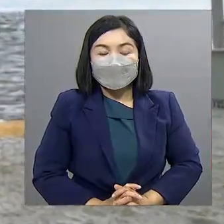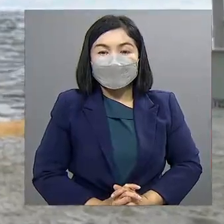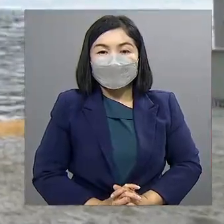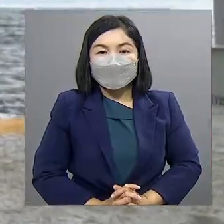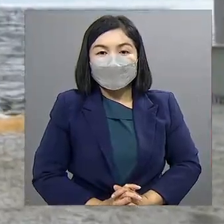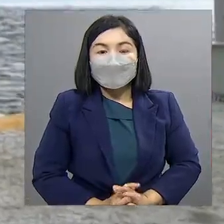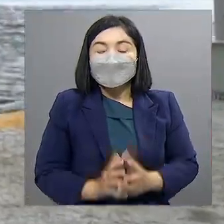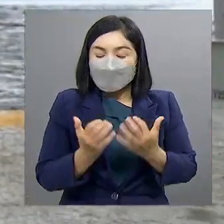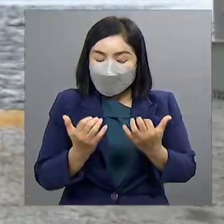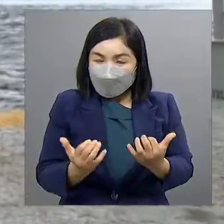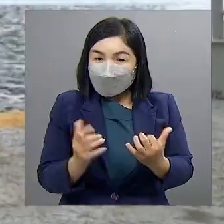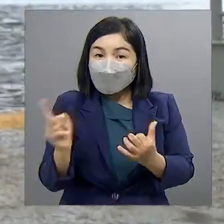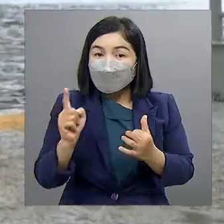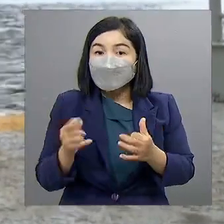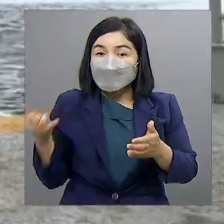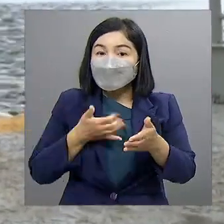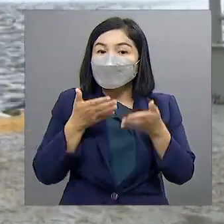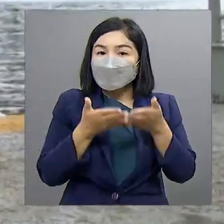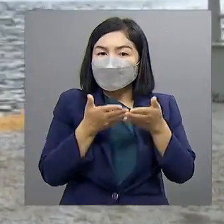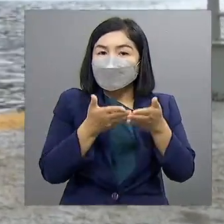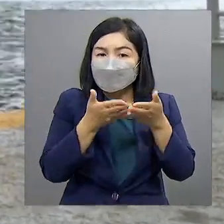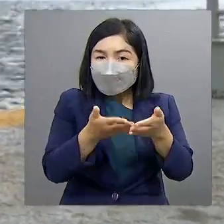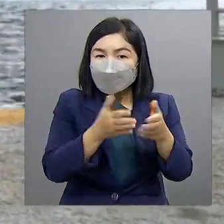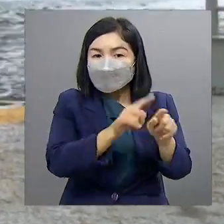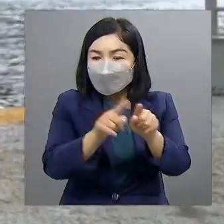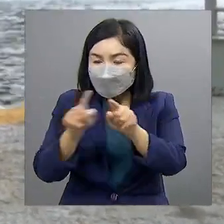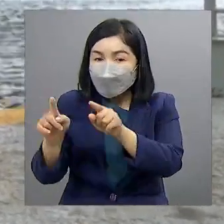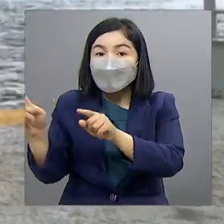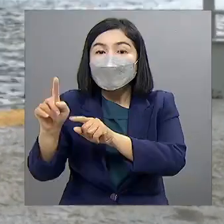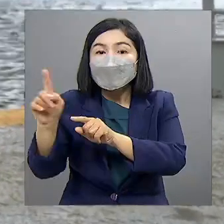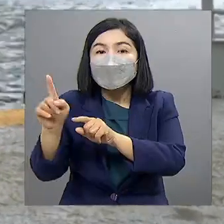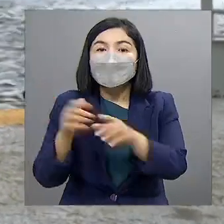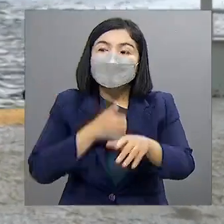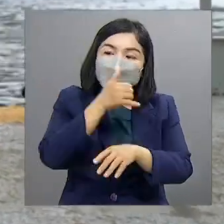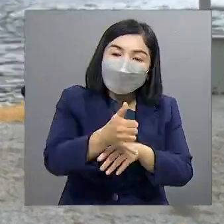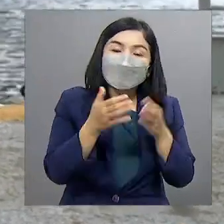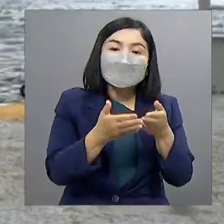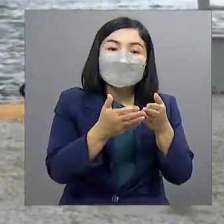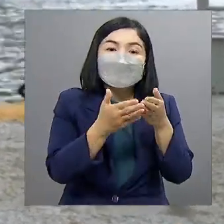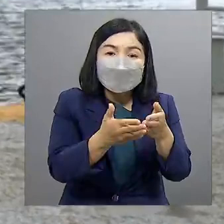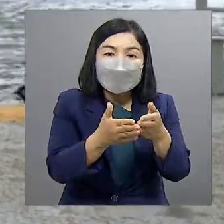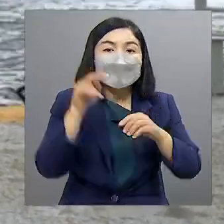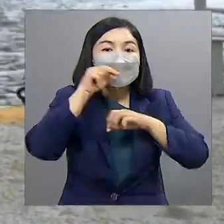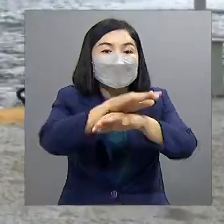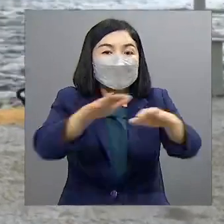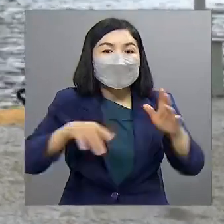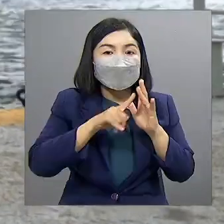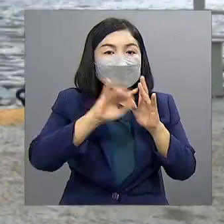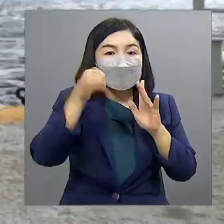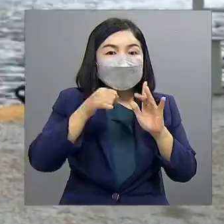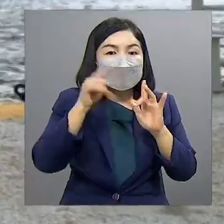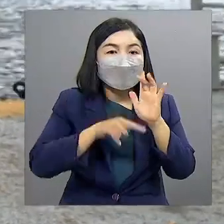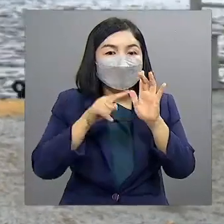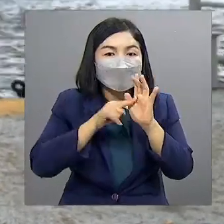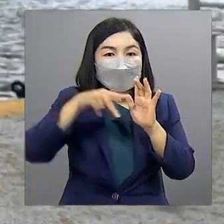การสัญจรทางน้ำนะคะถือเป็นอีกหนึ่งรูปแบบของการเดินทางค่ะโดยมีแม่น้ำเจ้าพระยาเป็นแม่น้ำสายสำคัญนะคะวันนี้